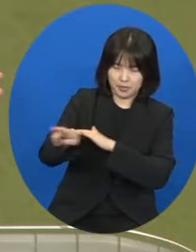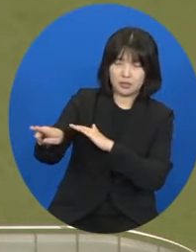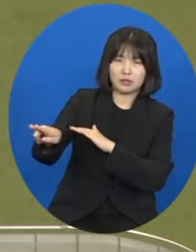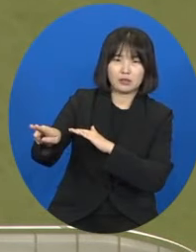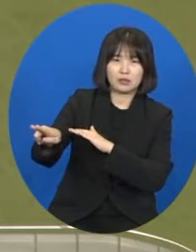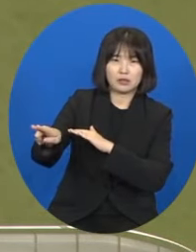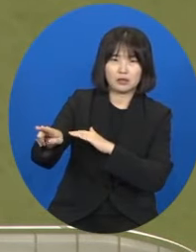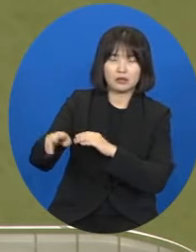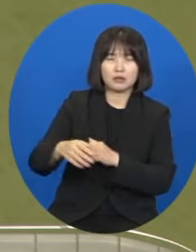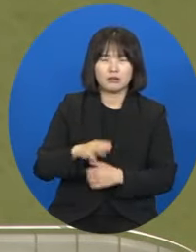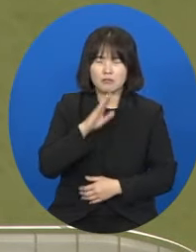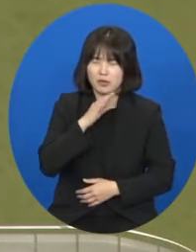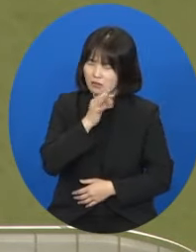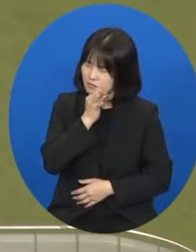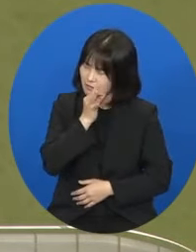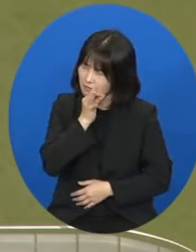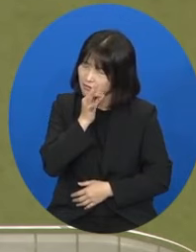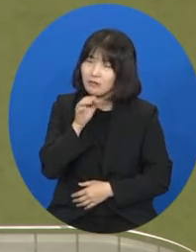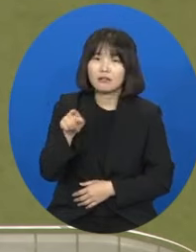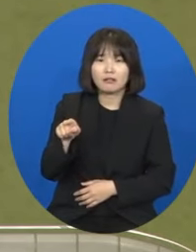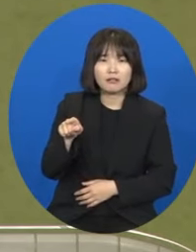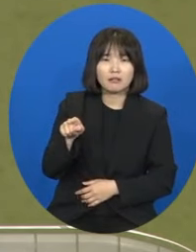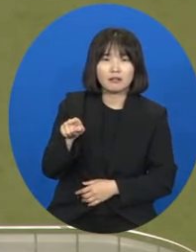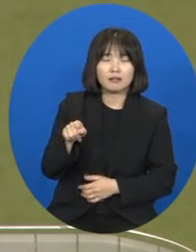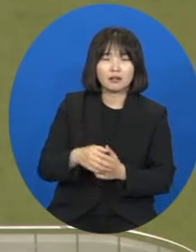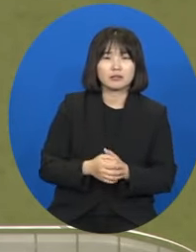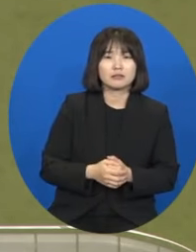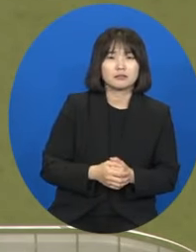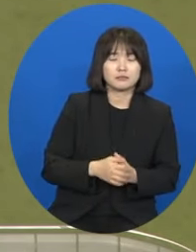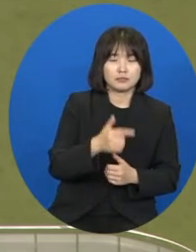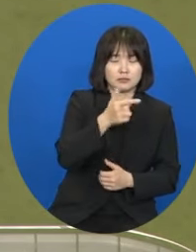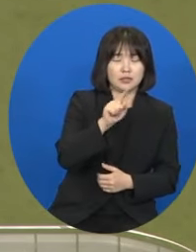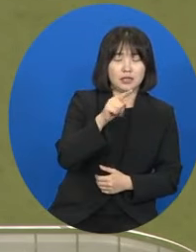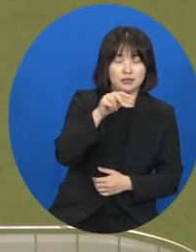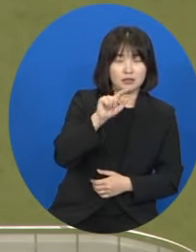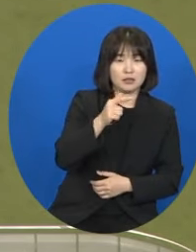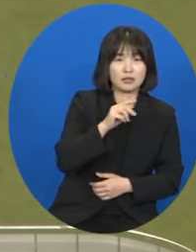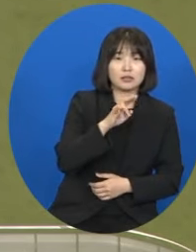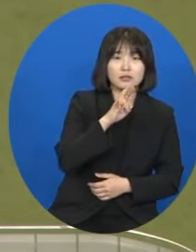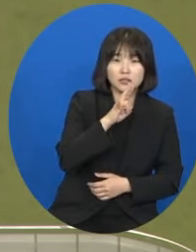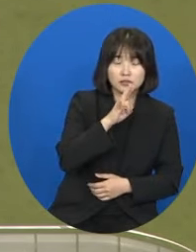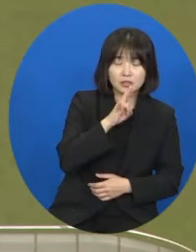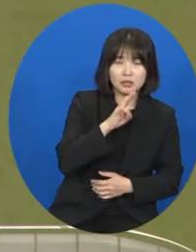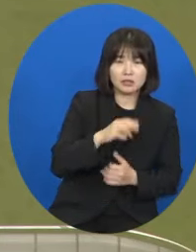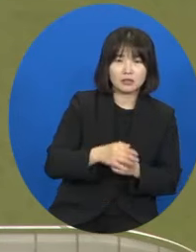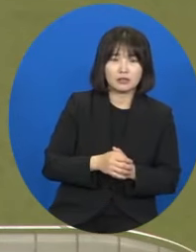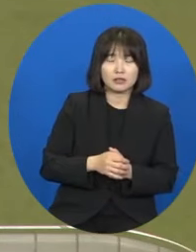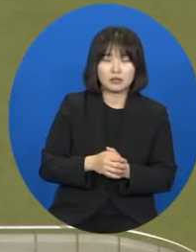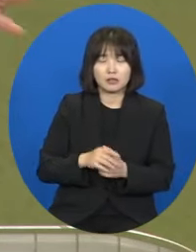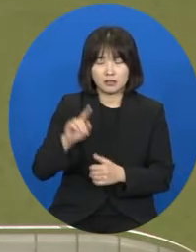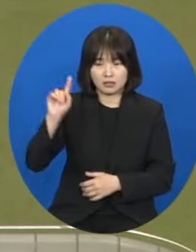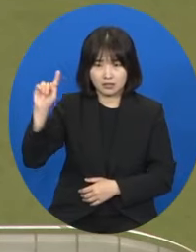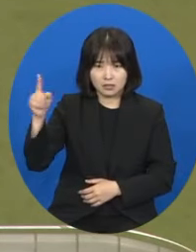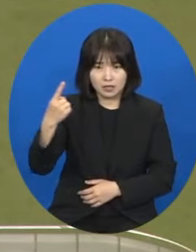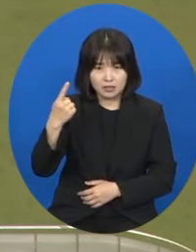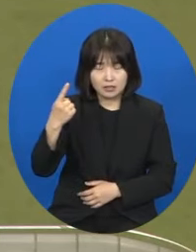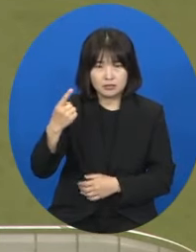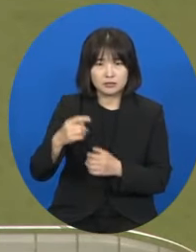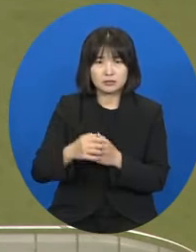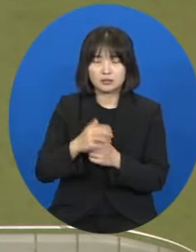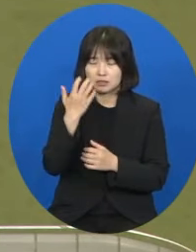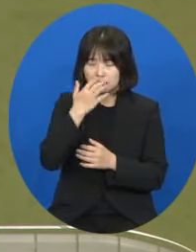참 굴욕이죠. 나단 선지자가 그랬어요. 다윗이 바세바의 간음 때문에 그랬을 때 하나님께서